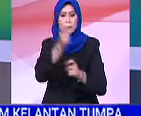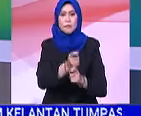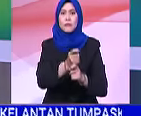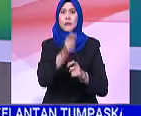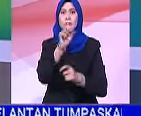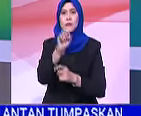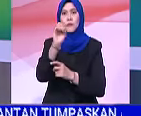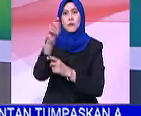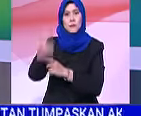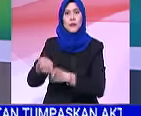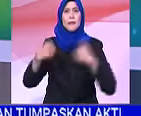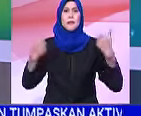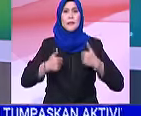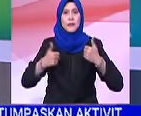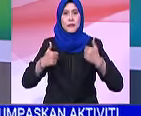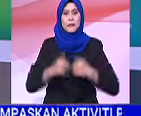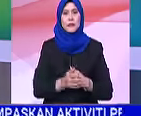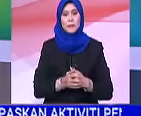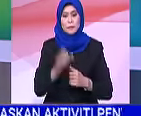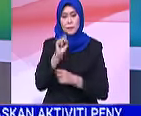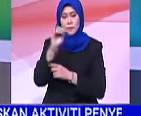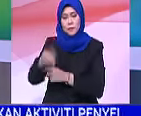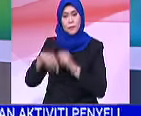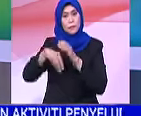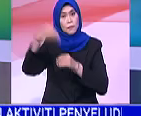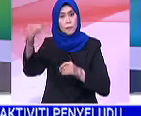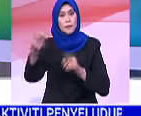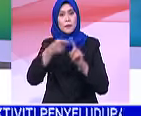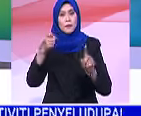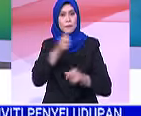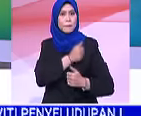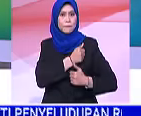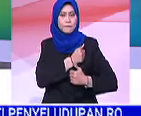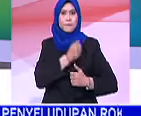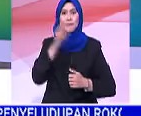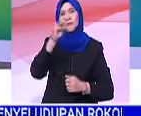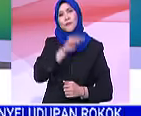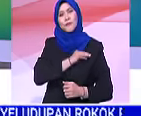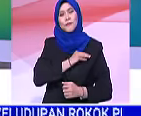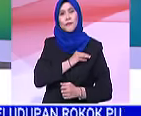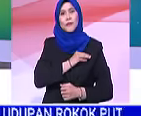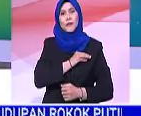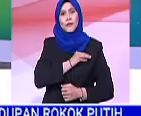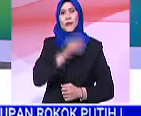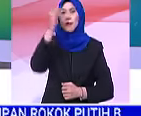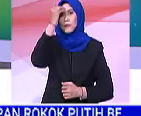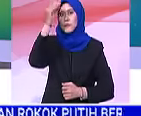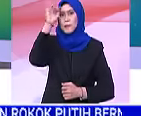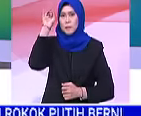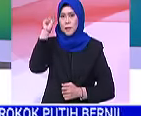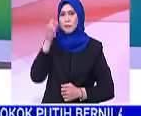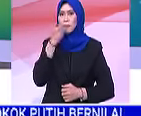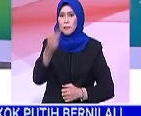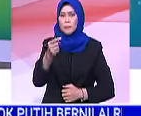standard SOP Aidilfitri. SOP yang akan dikeluarkan itu, kata Menteri Kanan Pertahanan Dato' Sri Ismail Sabri Yaakob, berdasarkan